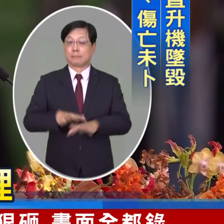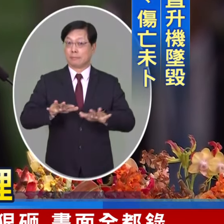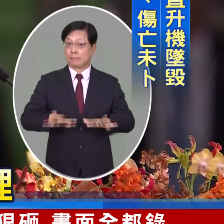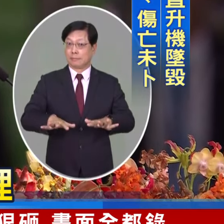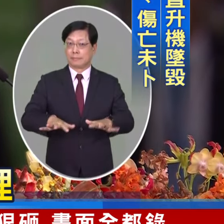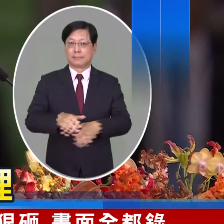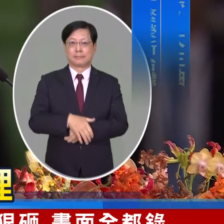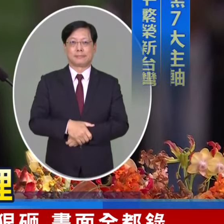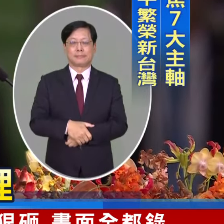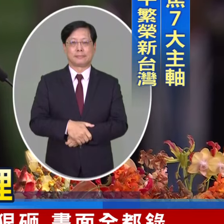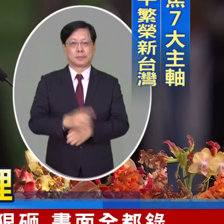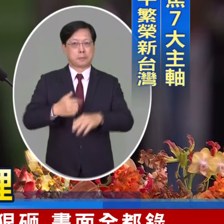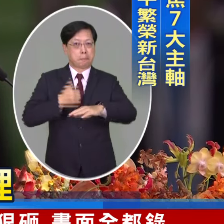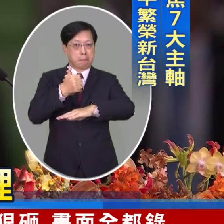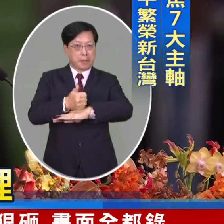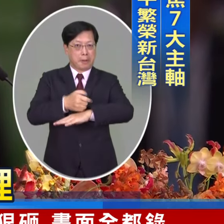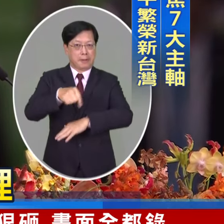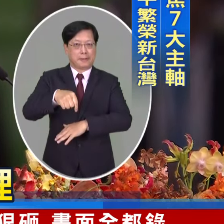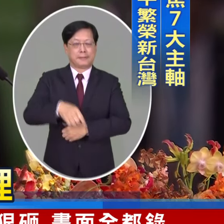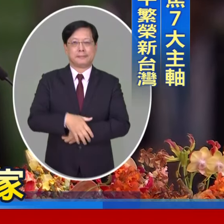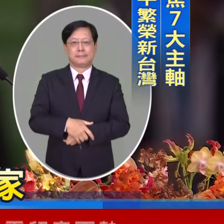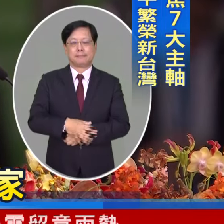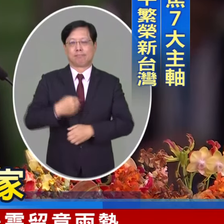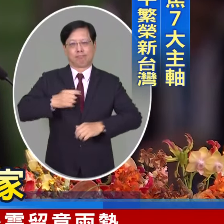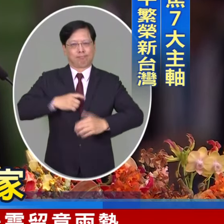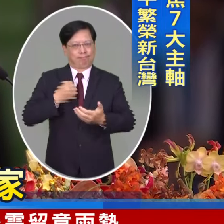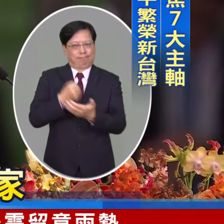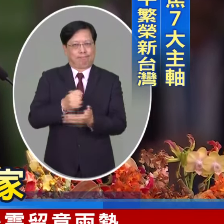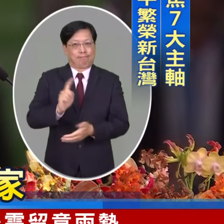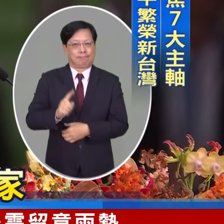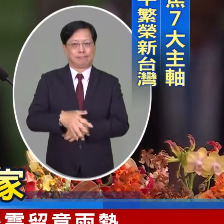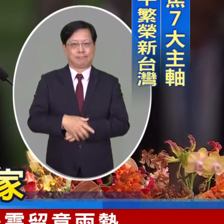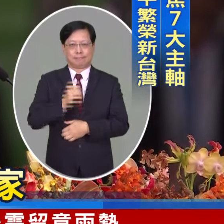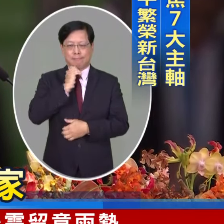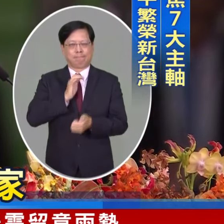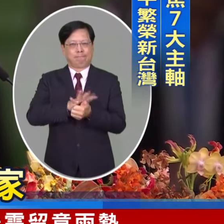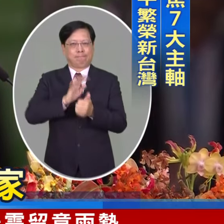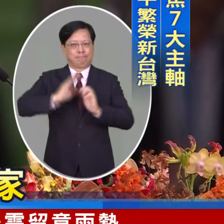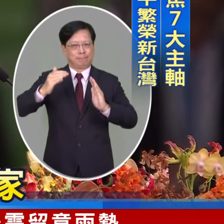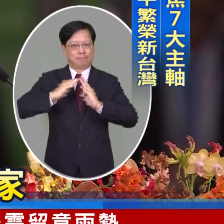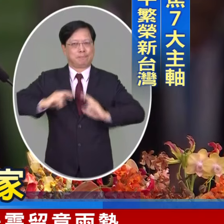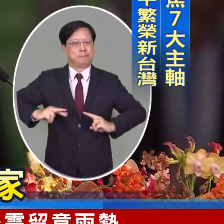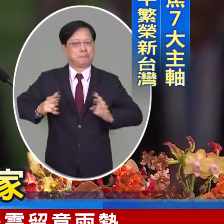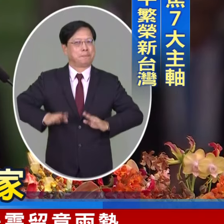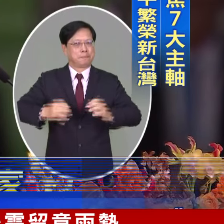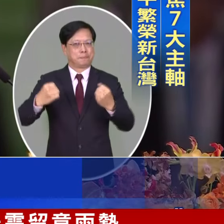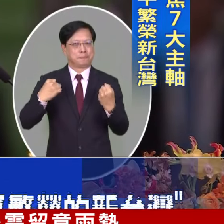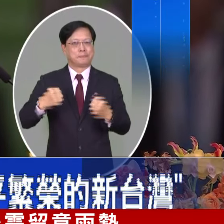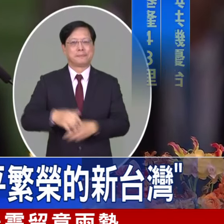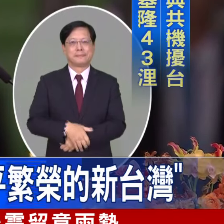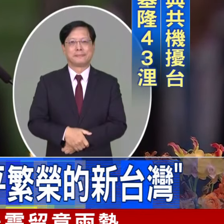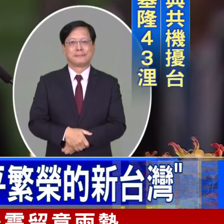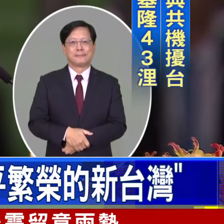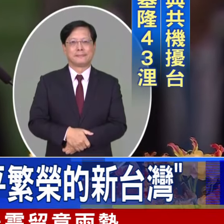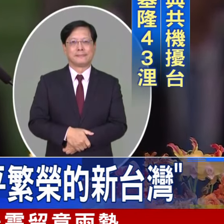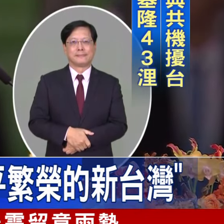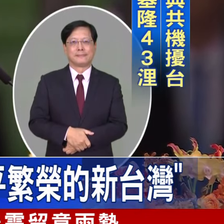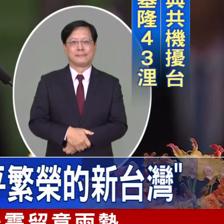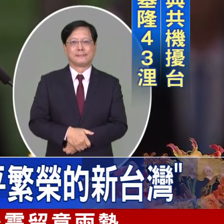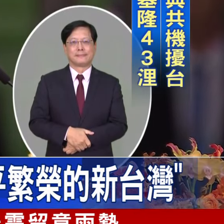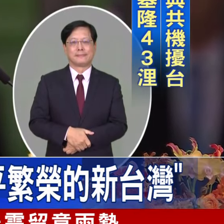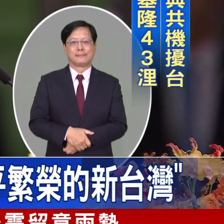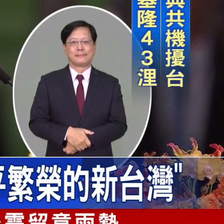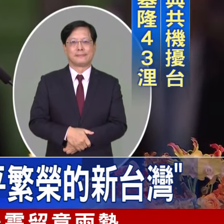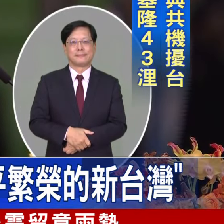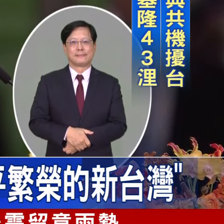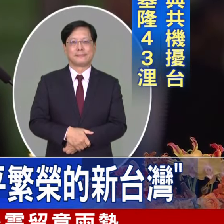在站在这里，我立志壮大国家。 总统赖清德就职演说以打造民